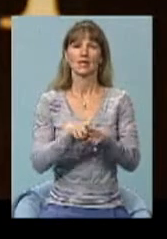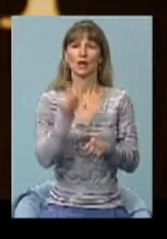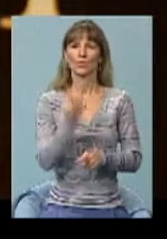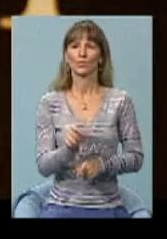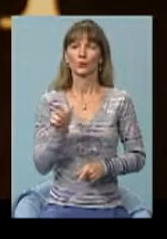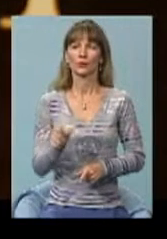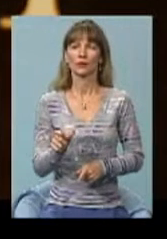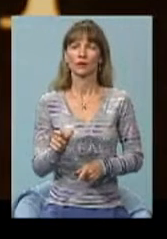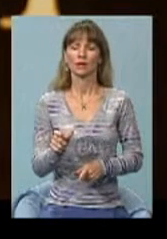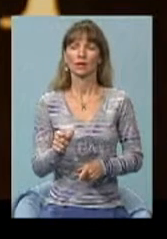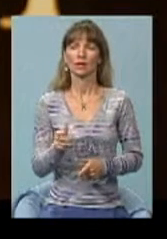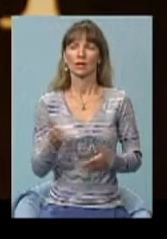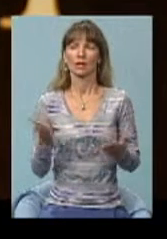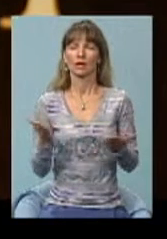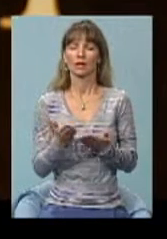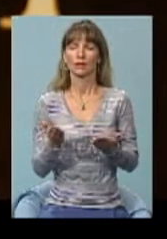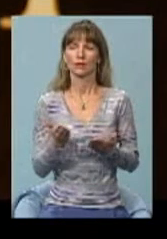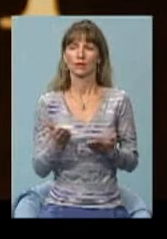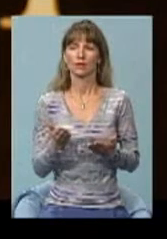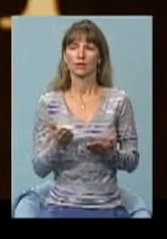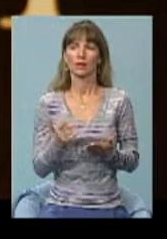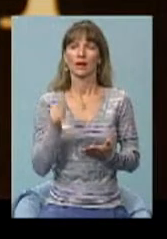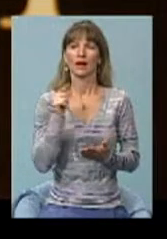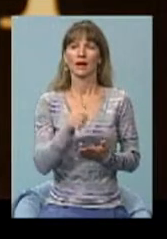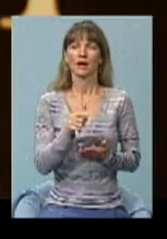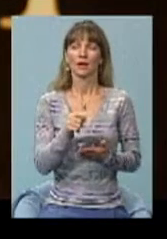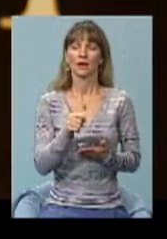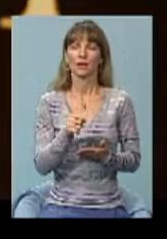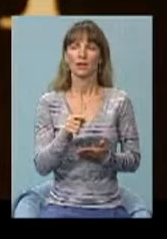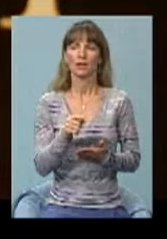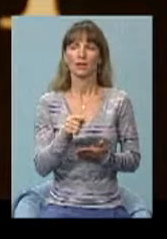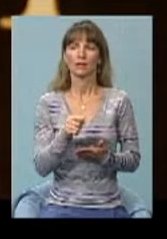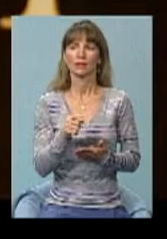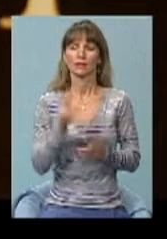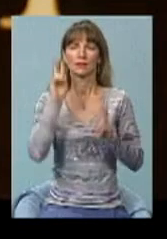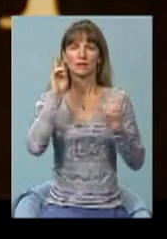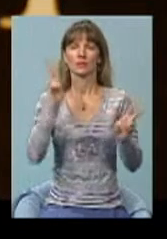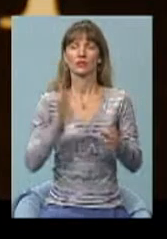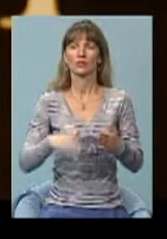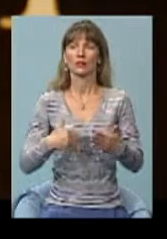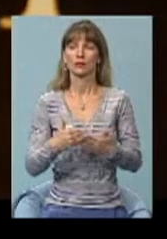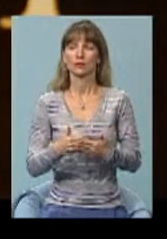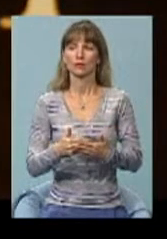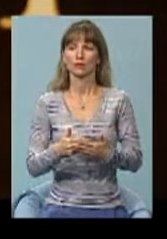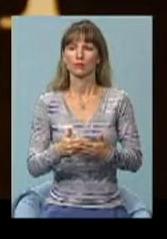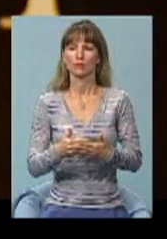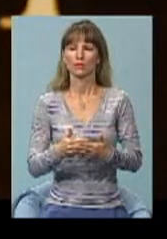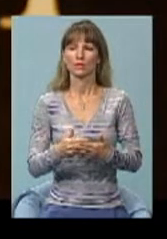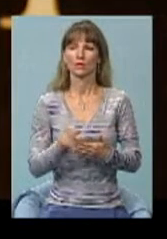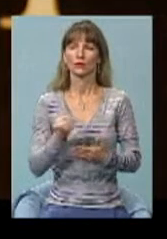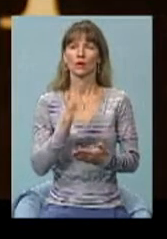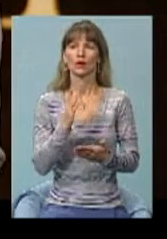которые думают еще. Они не знают, что с тех пор, что яйцо или